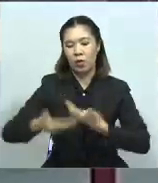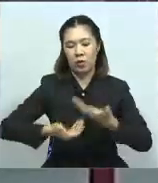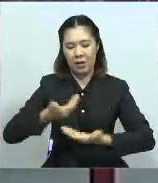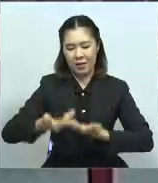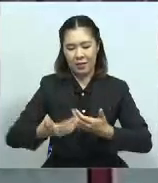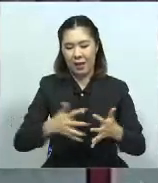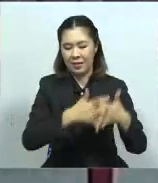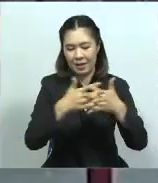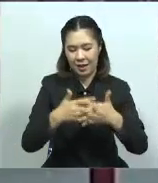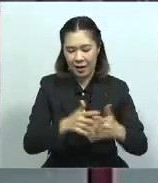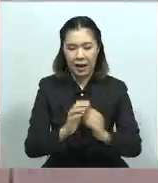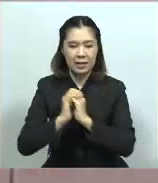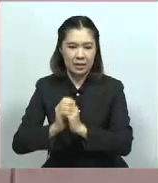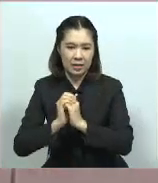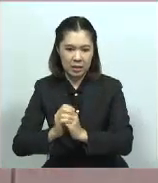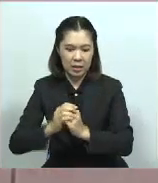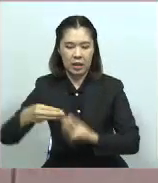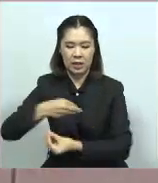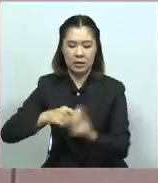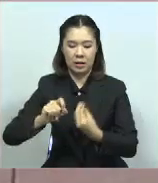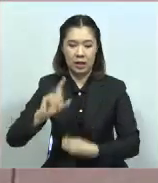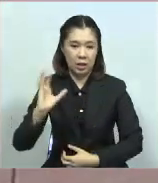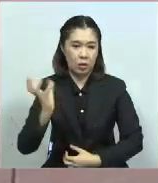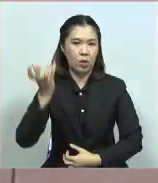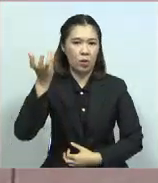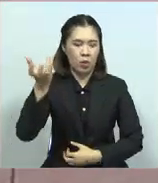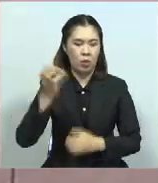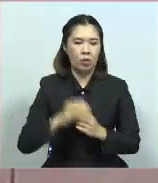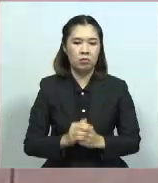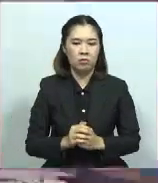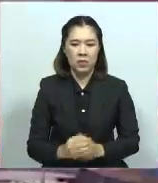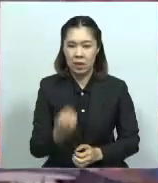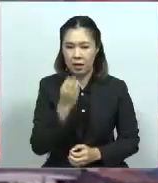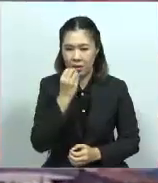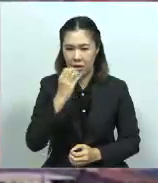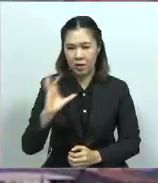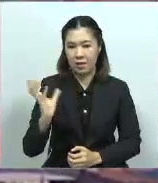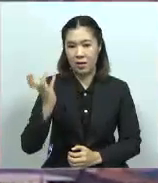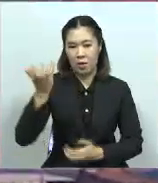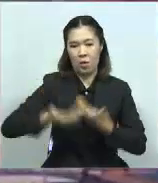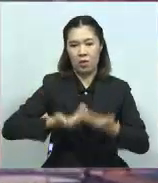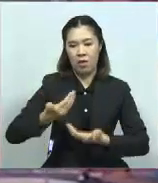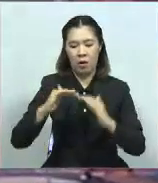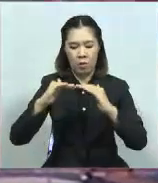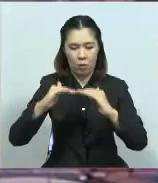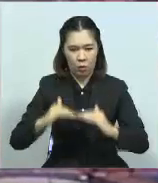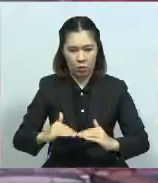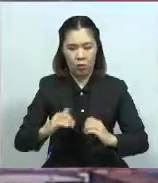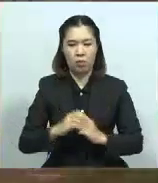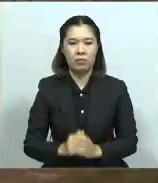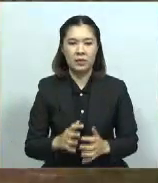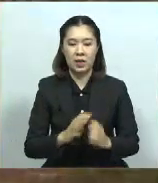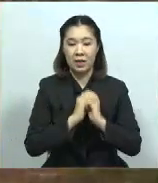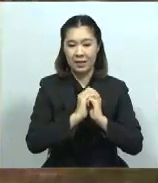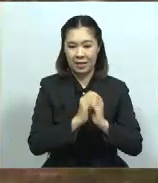ระหว่างสหรัฐและจีนและเศรษฐกิจโลกที่ชะลอตัวทำให้การบริโภคในตลาดโลกปรับตัวลดลงโดยเฉพาะตลาดจี